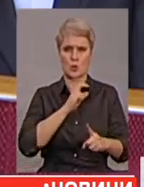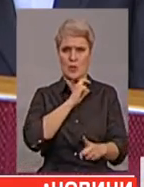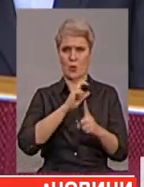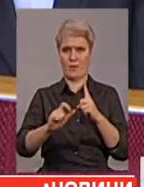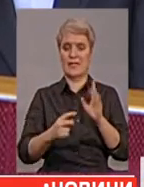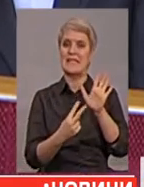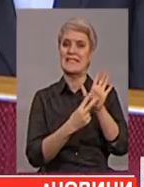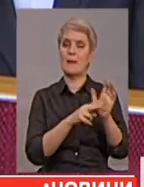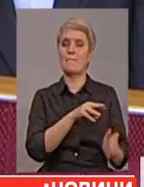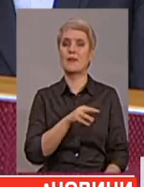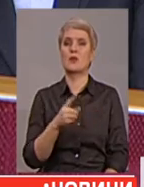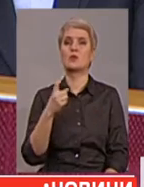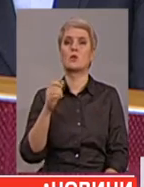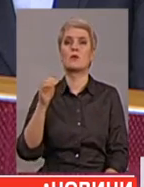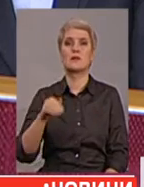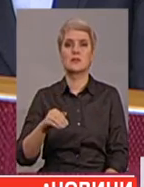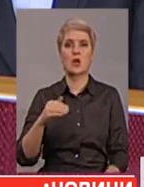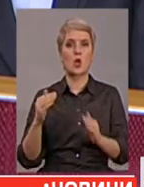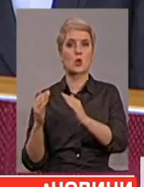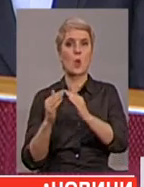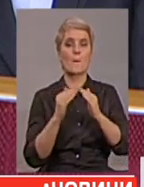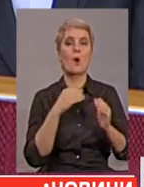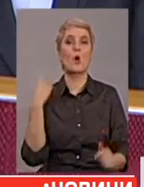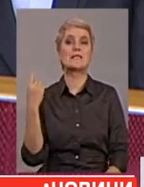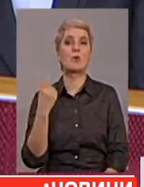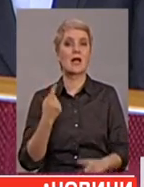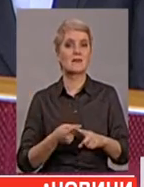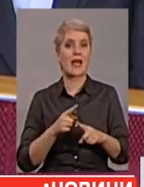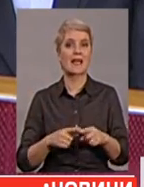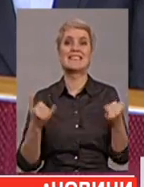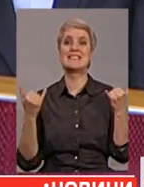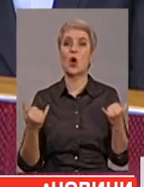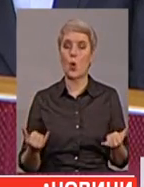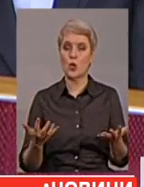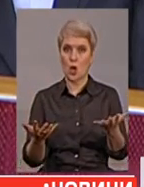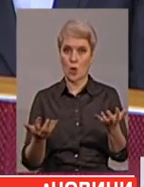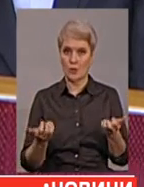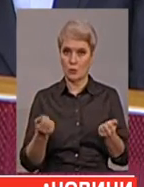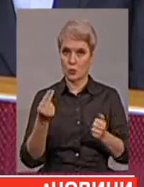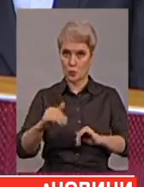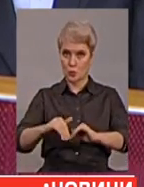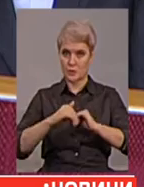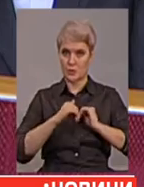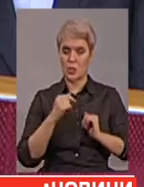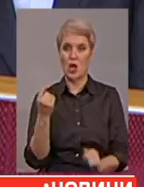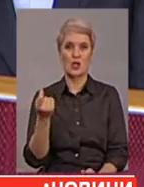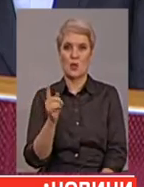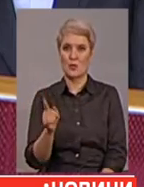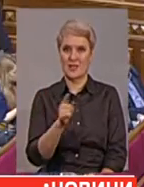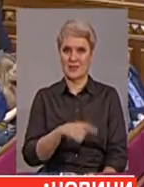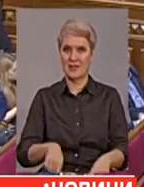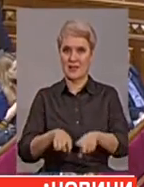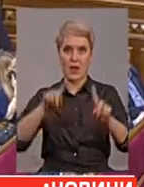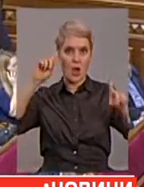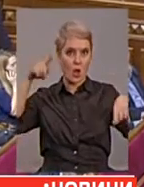7 мільйонів 100 тисяч домогосподарств, які сьогодні отримують субсидії, жодна із них подібні космічні платіжки